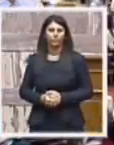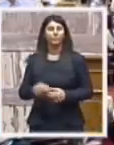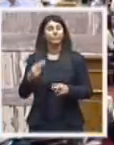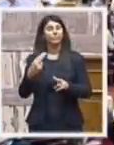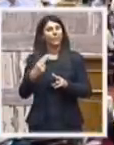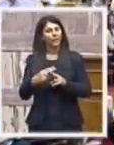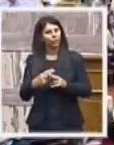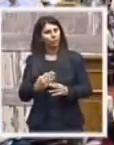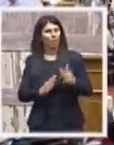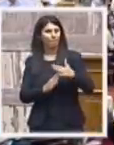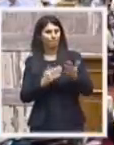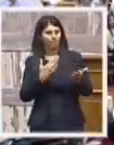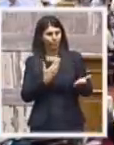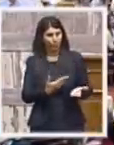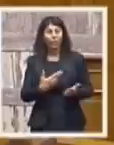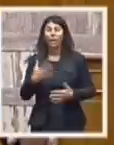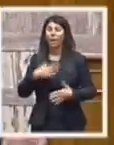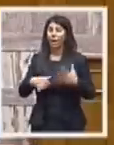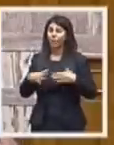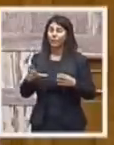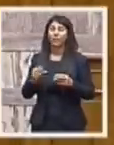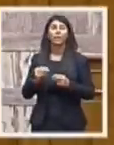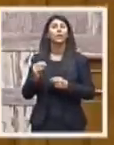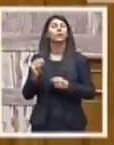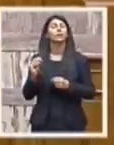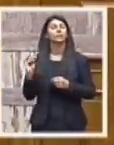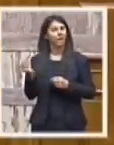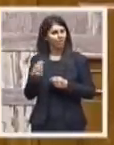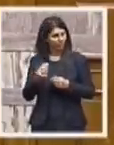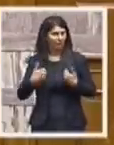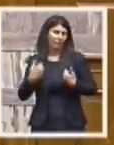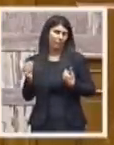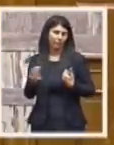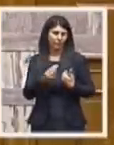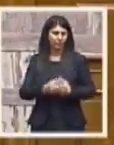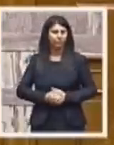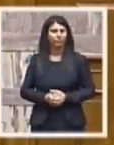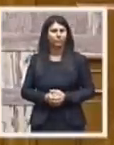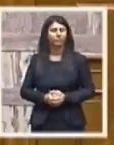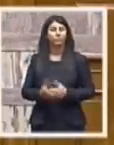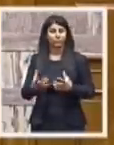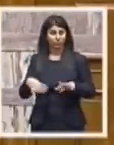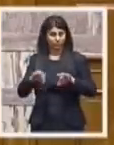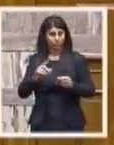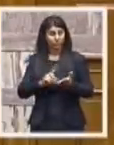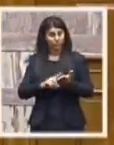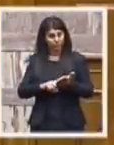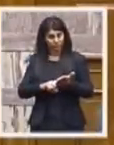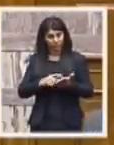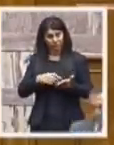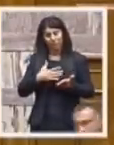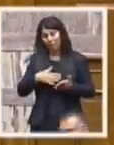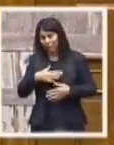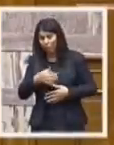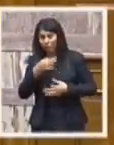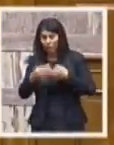Αξιότιμη κύριε Πρόεδρε, αγαπητοί συνάδελφοι έφηβοι βουλευτές, αρχικά θα ήθελα να εκφράσω την ευχαρίστηση, αν